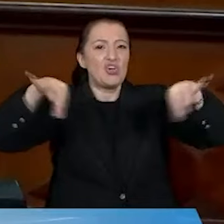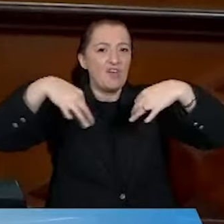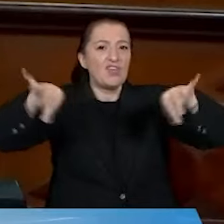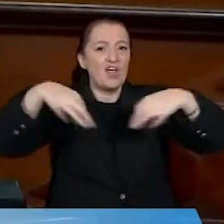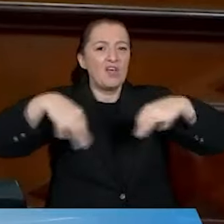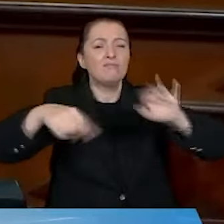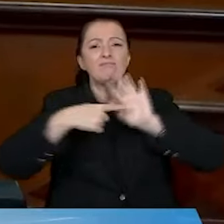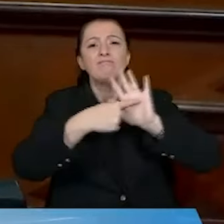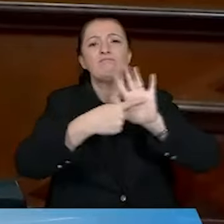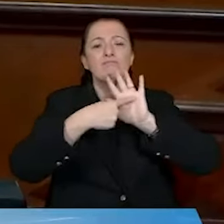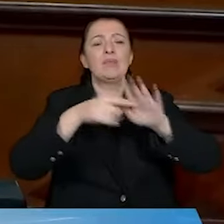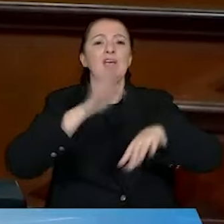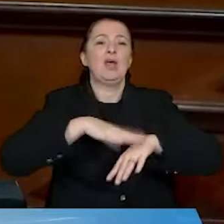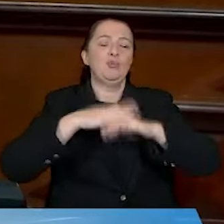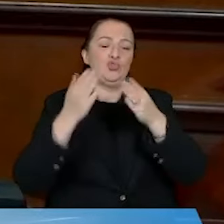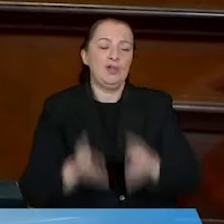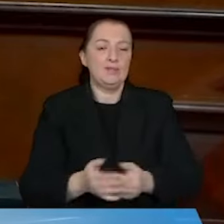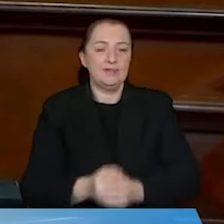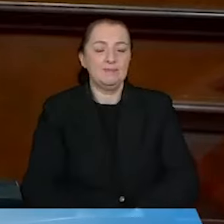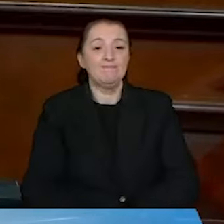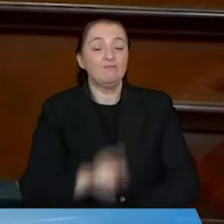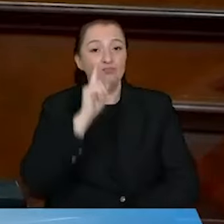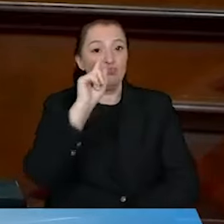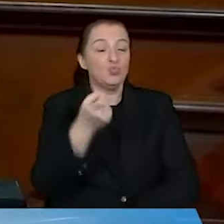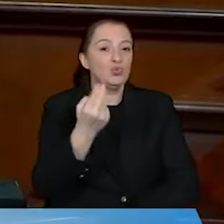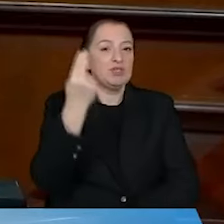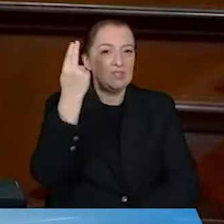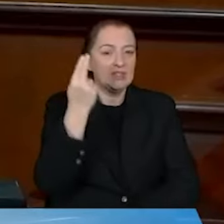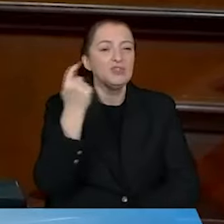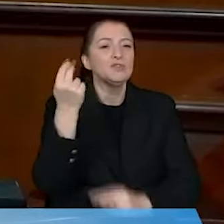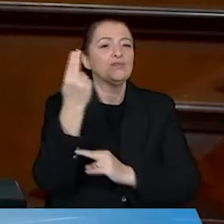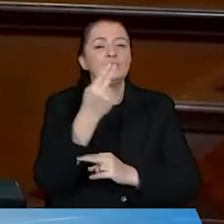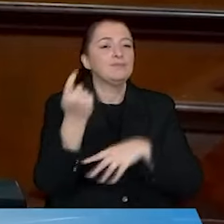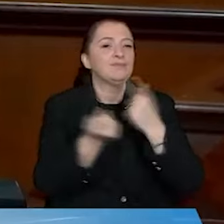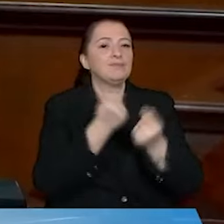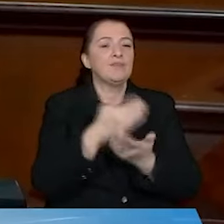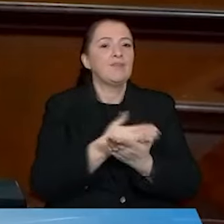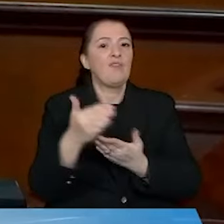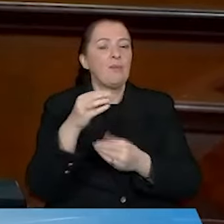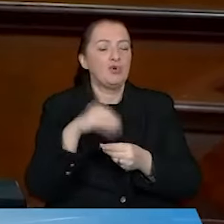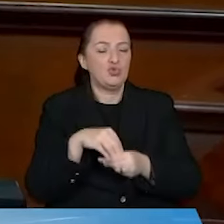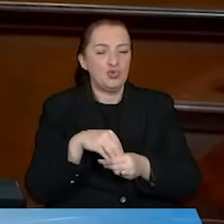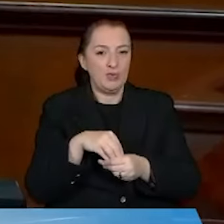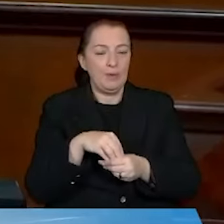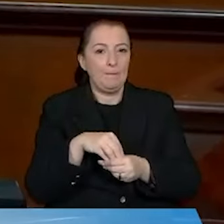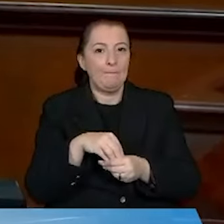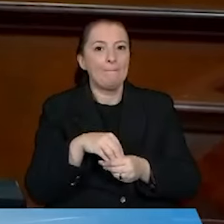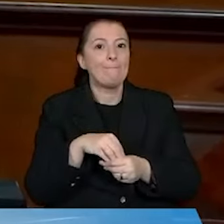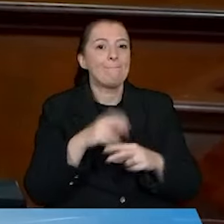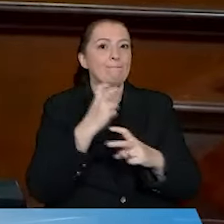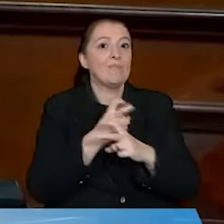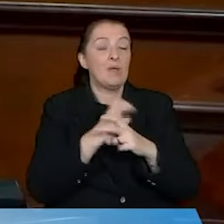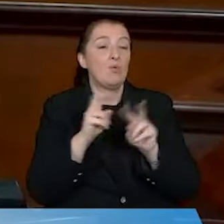hepsini önünüze koyacağız. Bulgu 7. Şirket faaliyetlerinin sürdürülebilirliği açısından